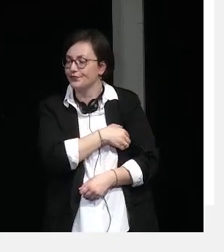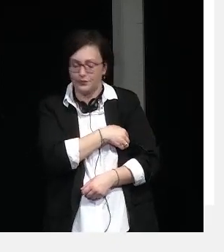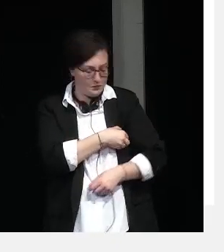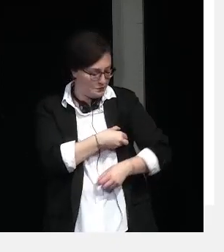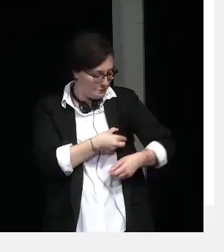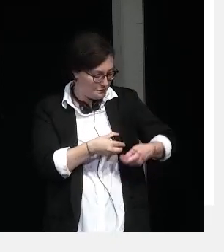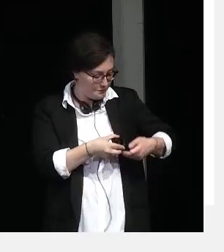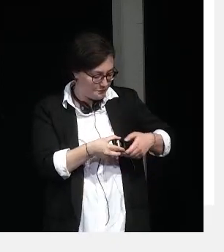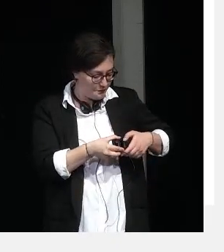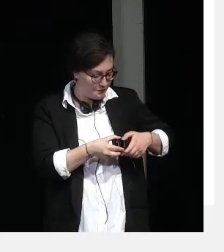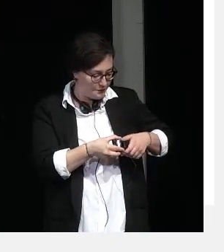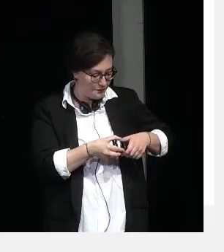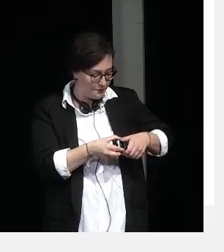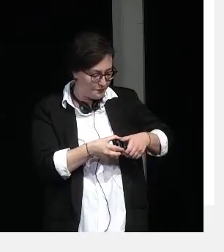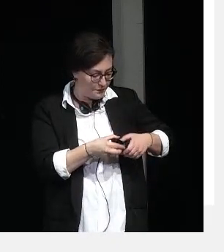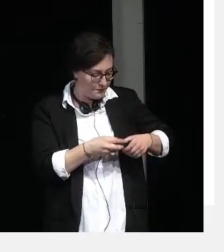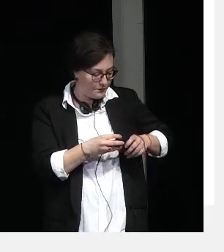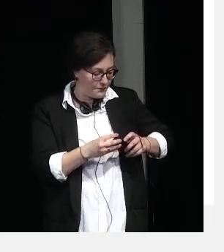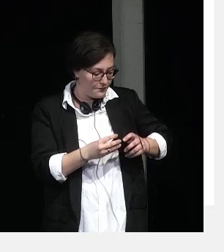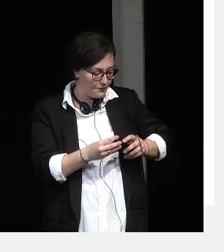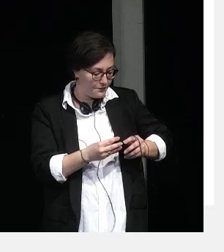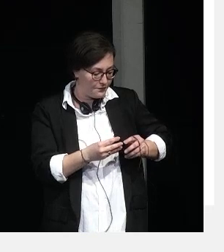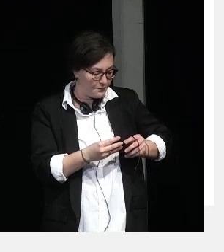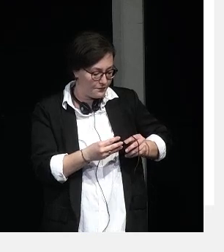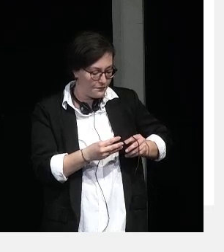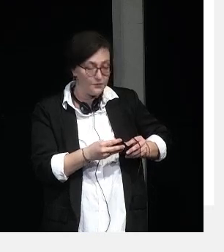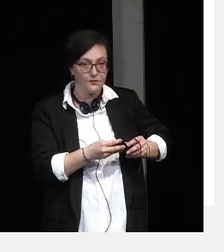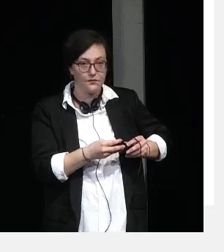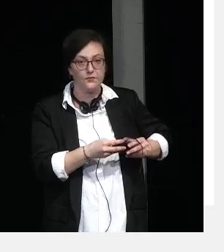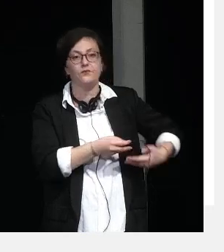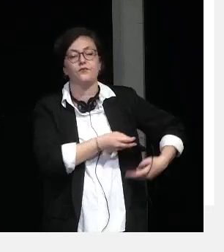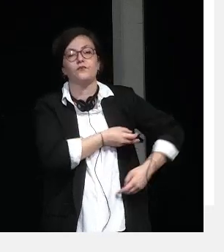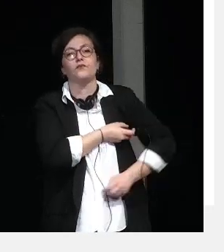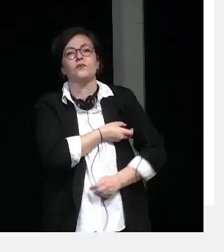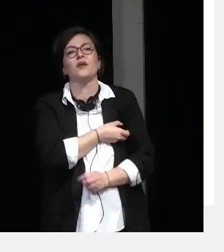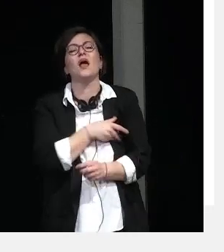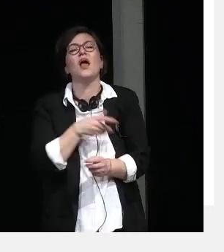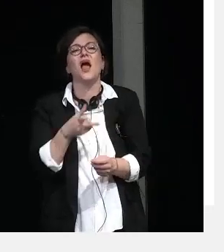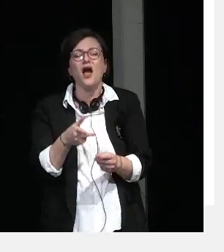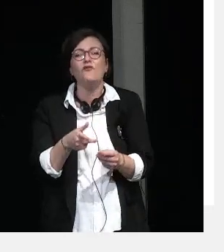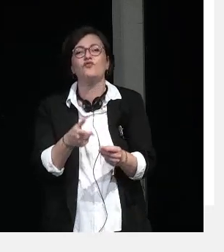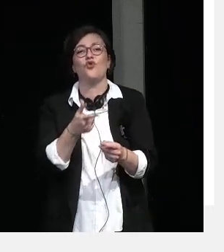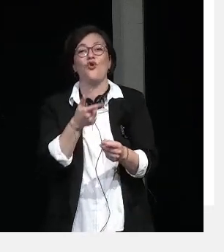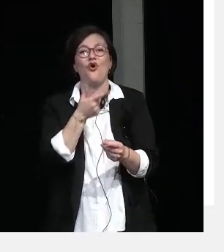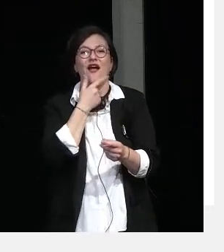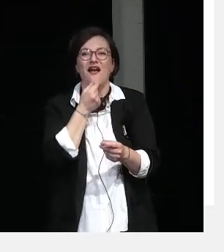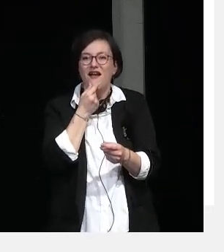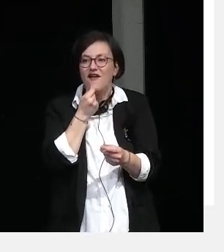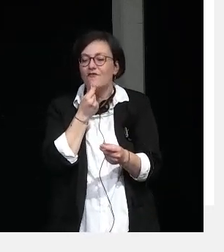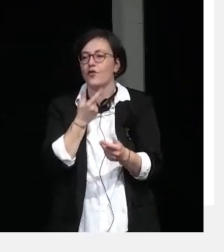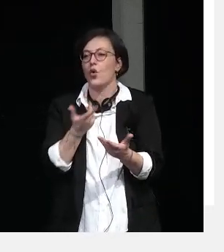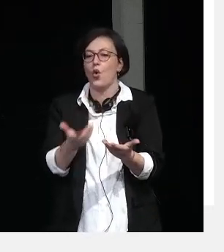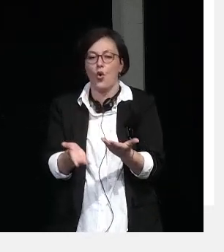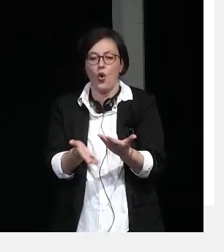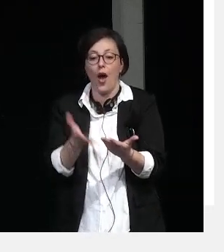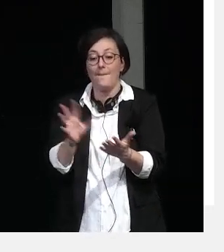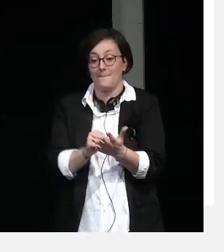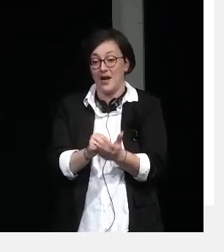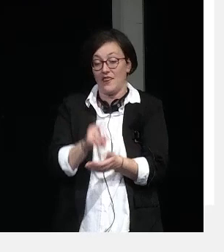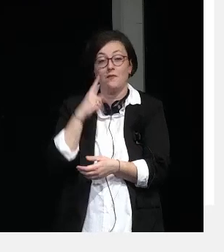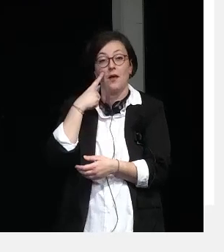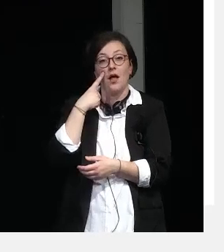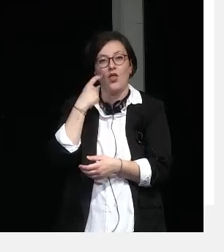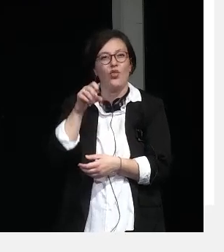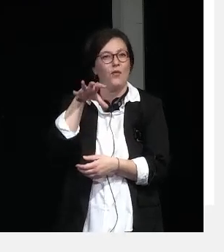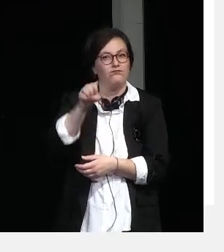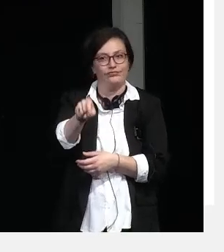εύκολο να δώσεις βοήθεια σε έναν άνθρωπο που η αναπηρία του είναι ορατή, αλλά τι συμβαίνει με έναν άνθρωπο